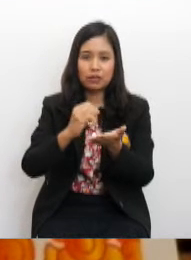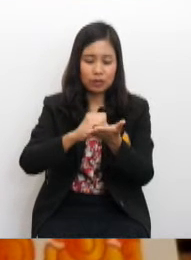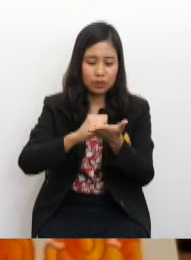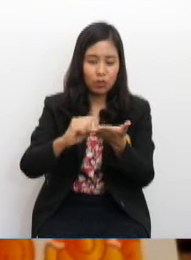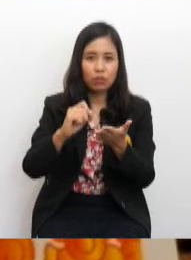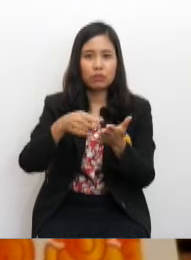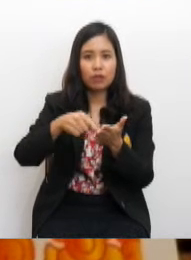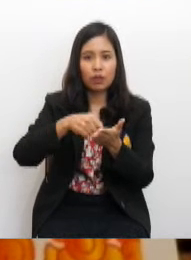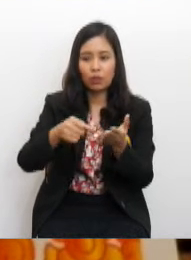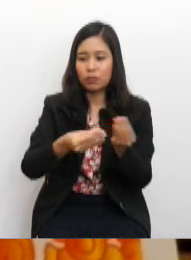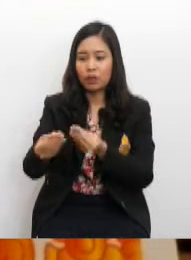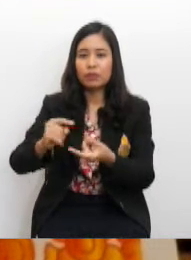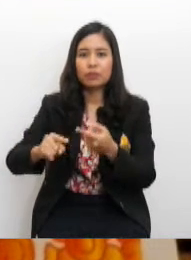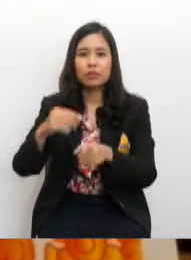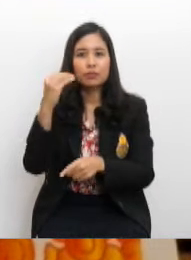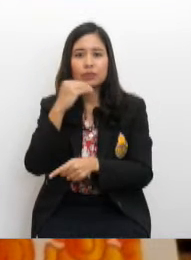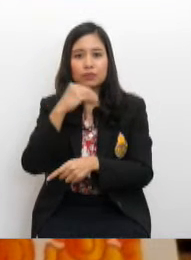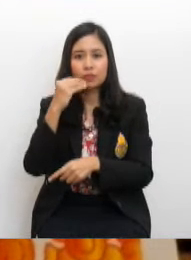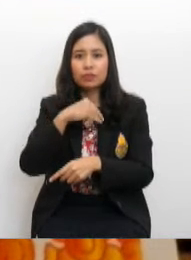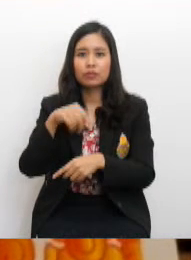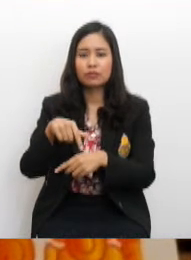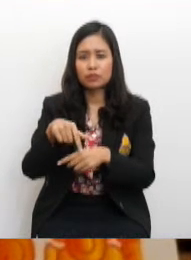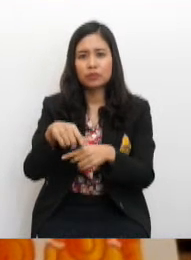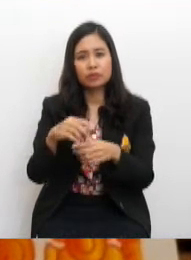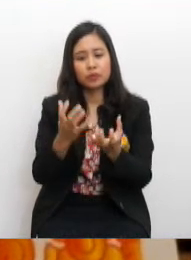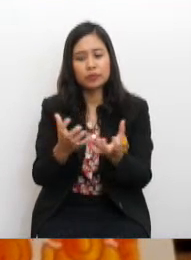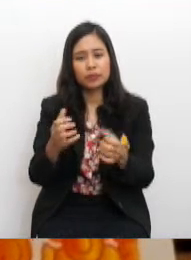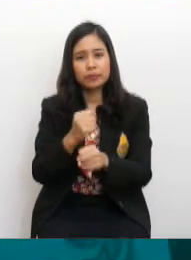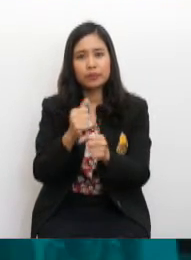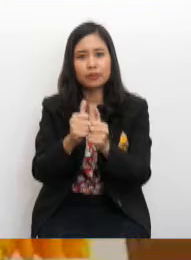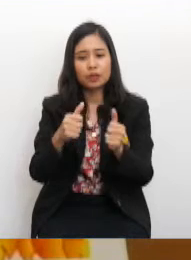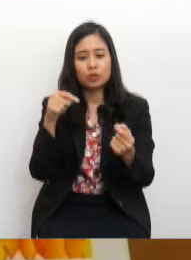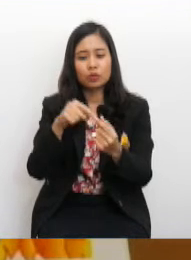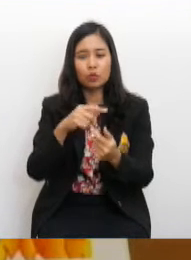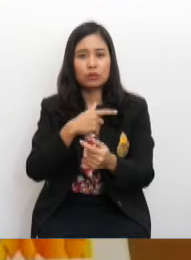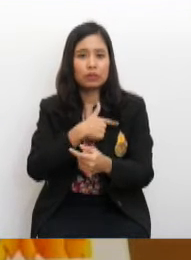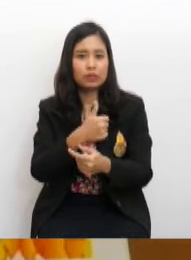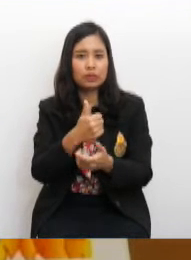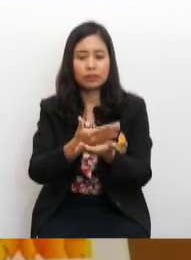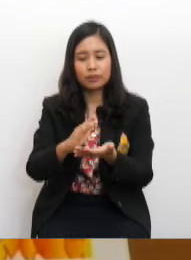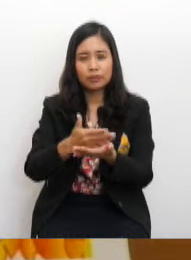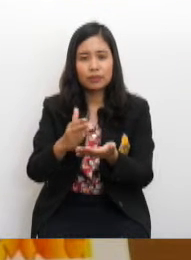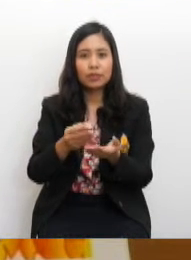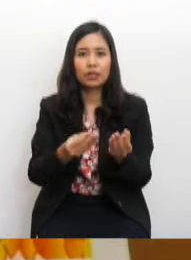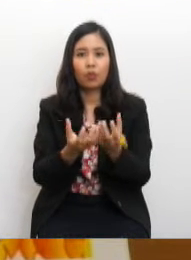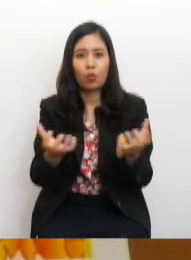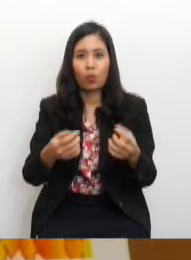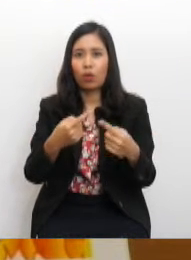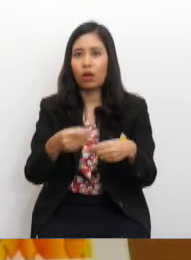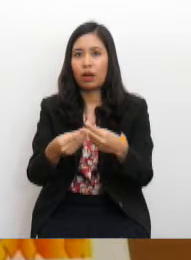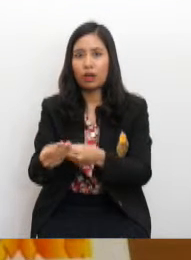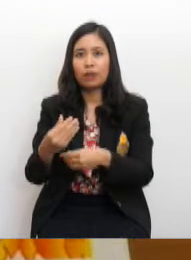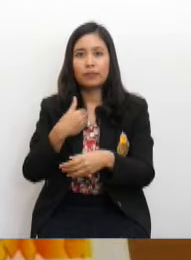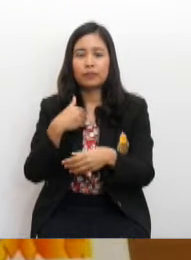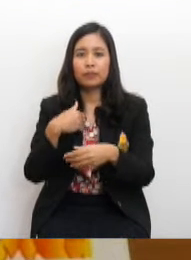อยู่เป็นประจำก็ถือว่าเป็นเด็กที่มีความเอื้ออาทรแบ่งปัน xใช้ชวสินธุ์นะ